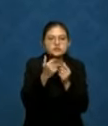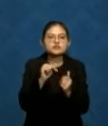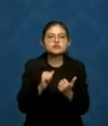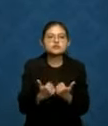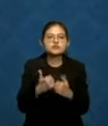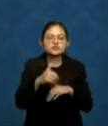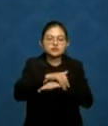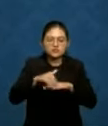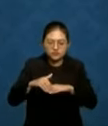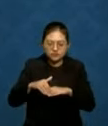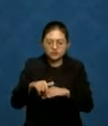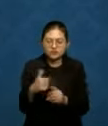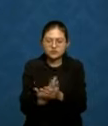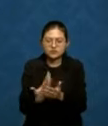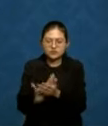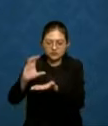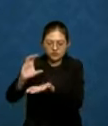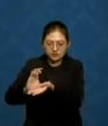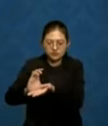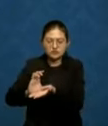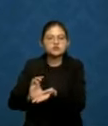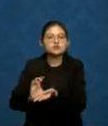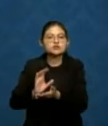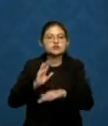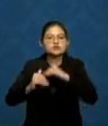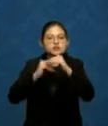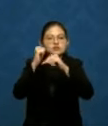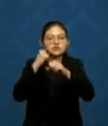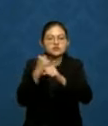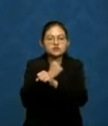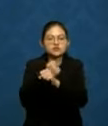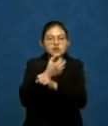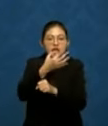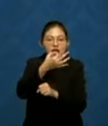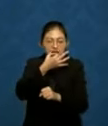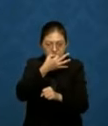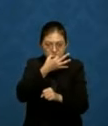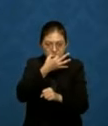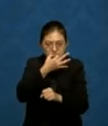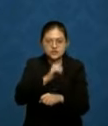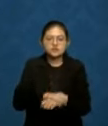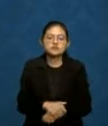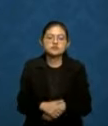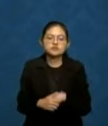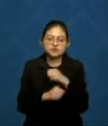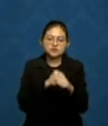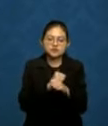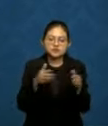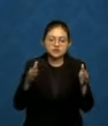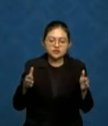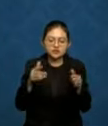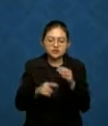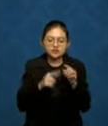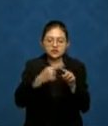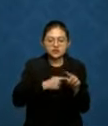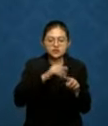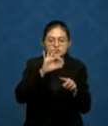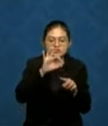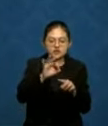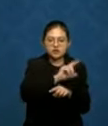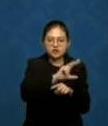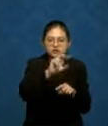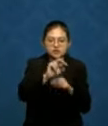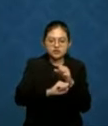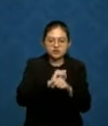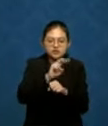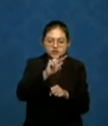และรายงานการเงินกองทุนพัฒนาฝีมือแรงงานกรมพัฒนาฝีมือแรงงานสำหรับปีสิ้นสุดวันที่ 30กันยายน